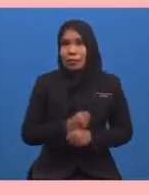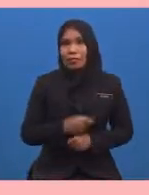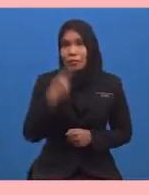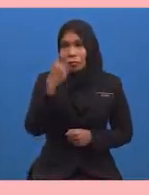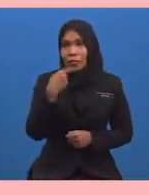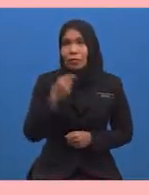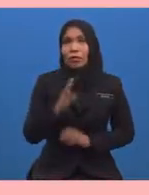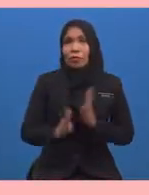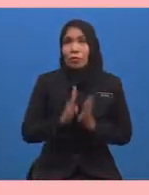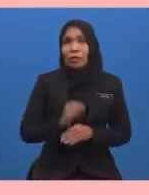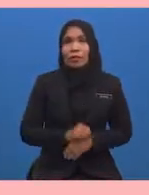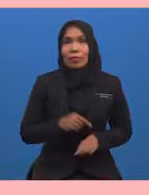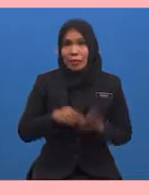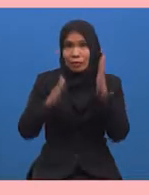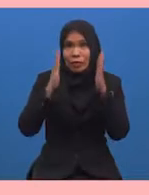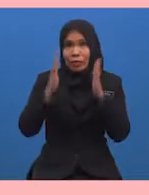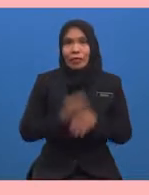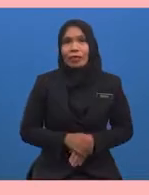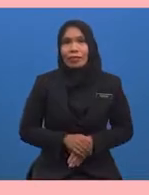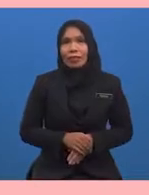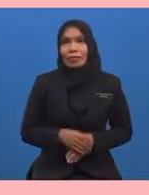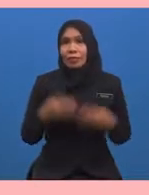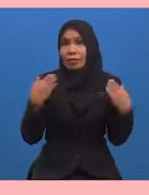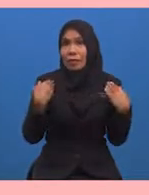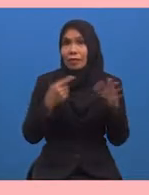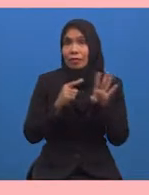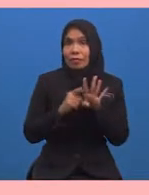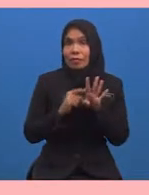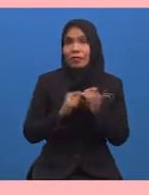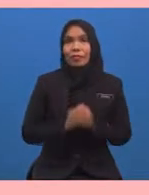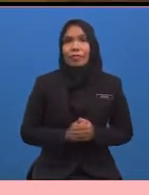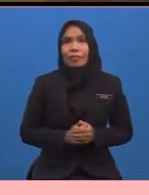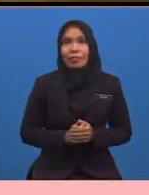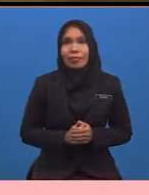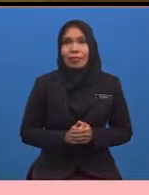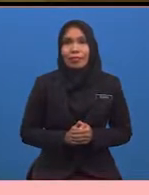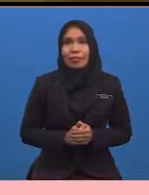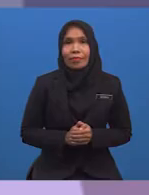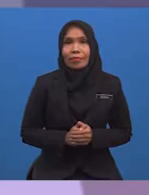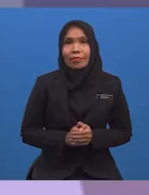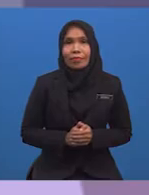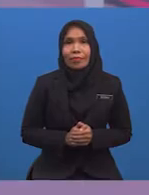iaitu tanah tinggi, tanah pamah, pinggir laut dan juga saliran.